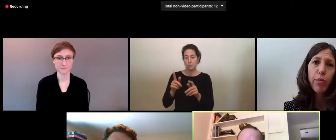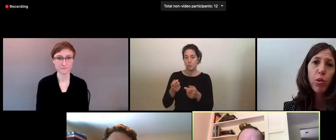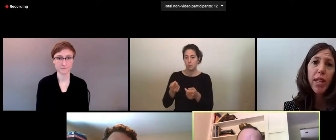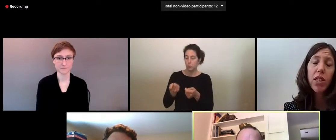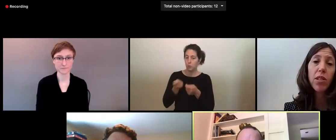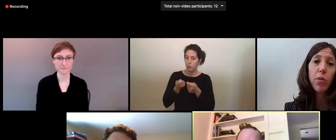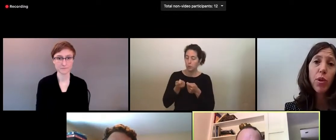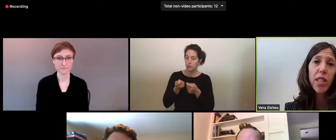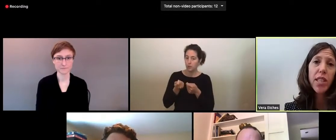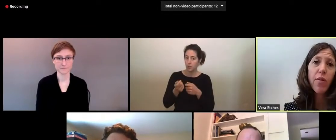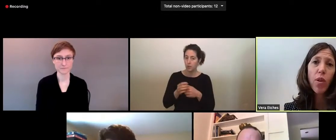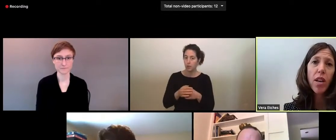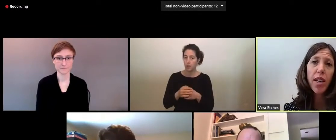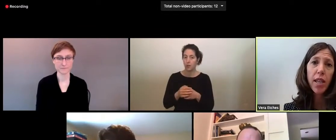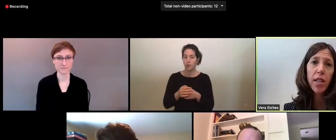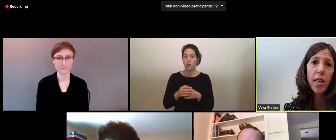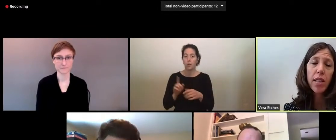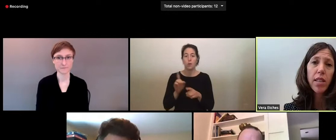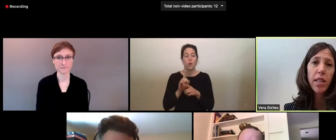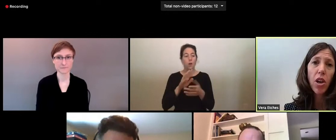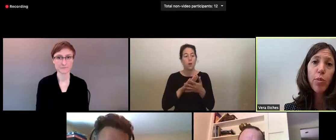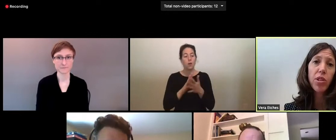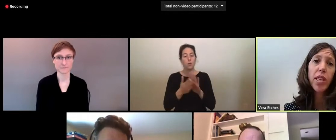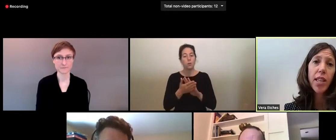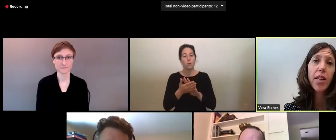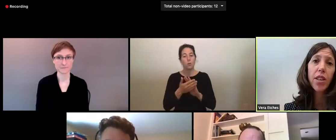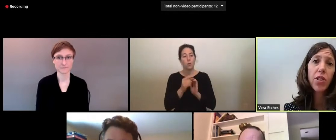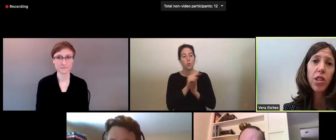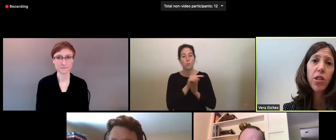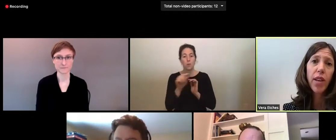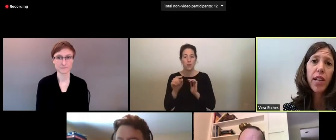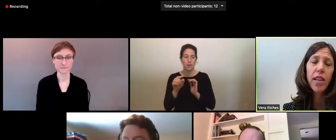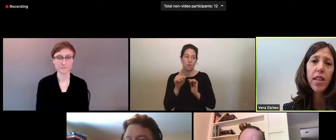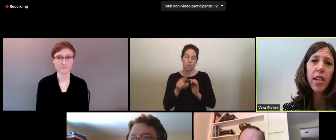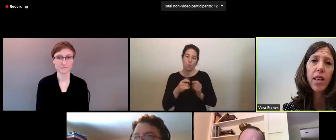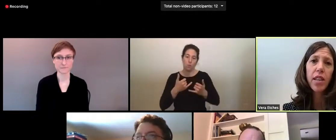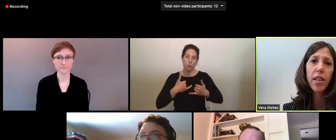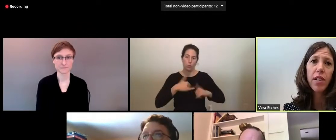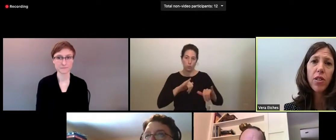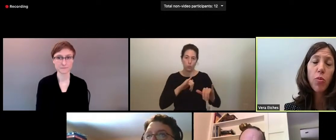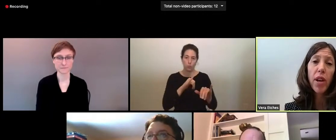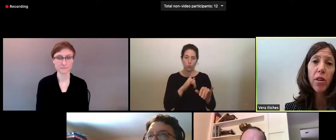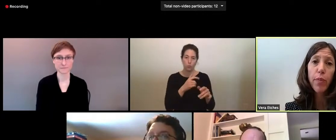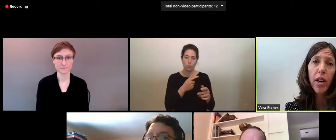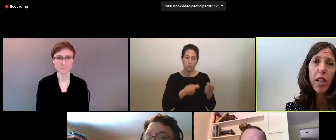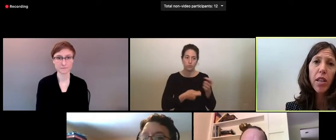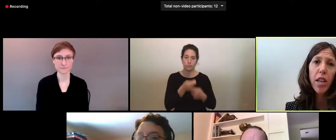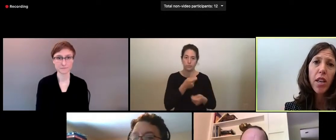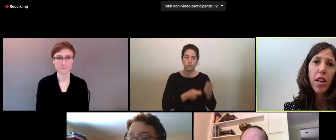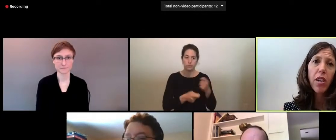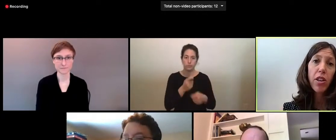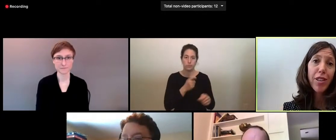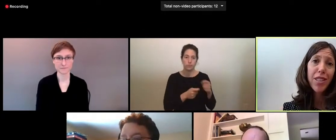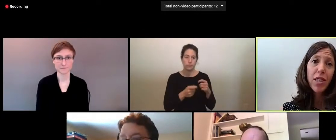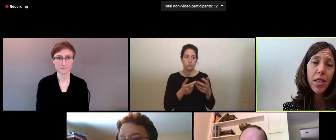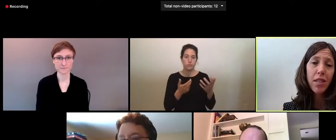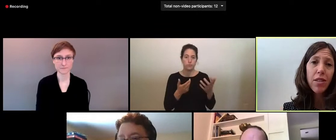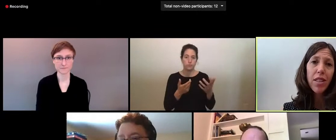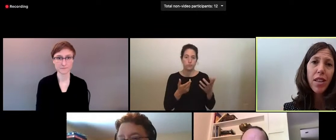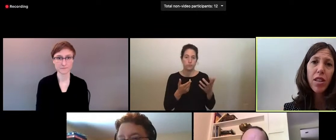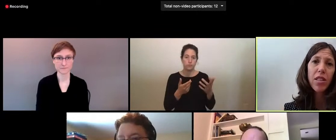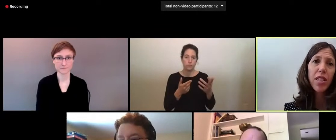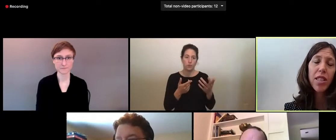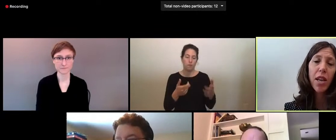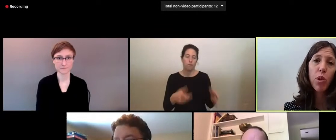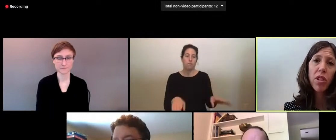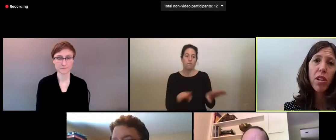important pour les entreprises d'avoir l'opportunité de continuer et ne perdre pas leur